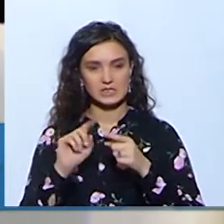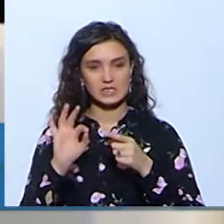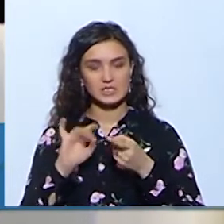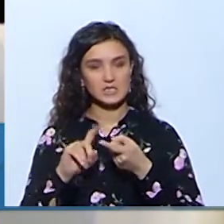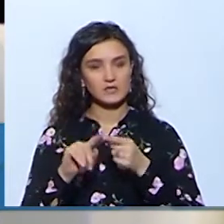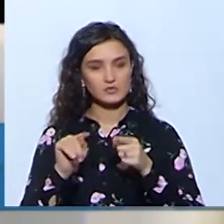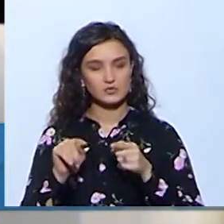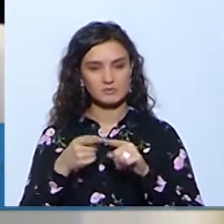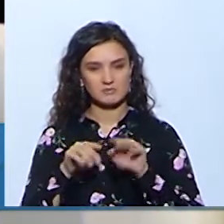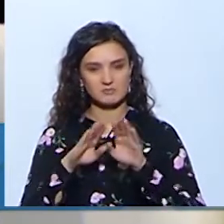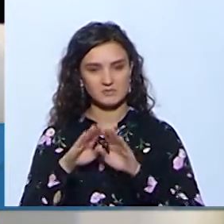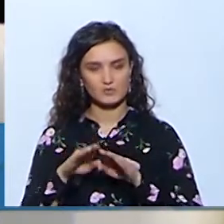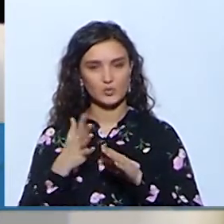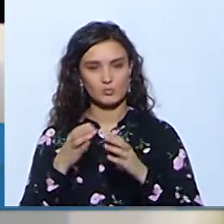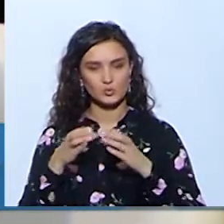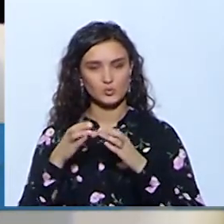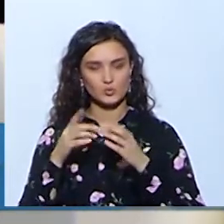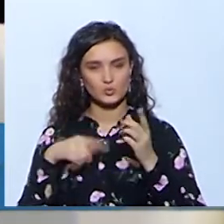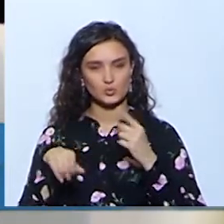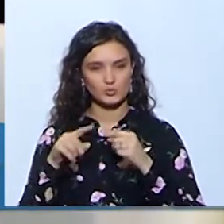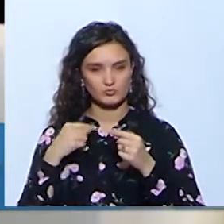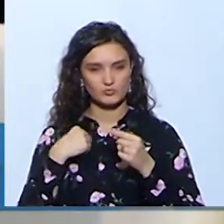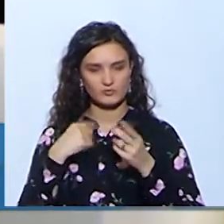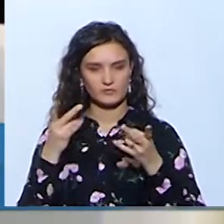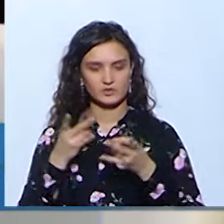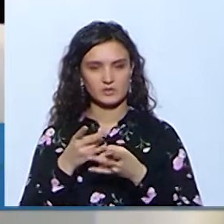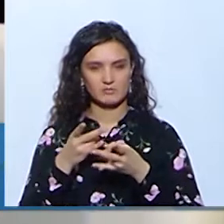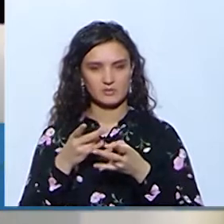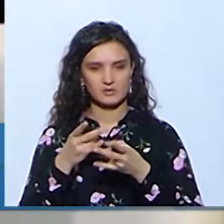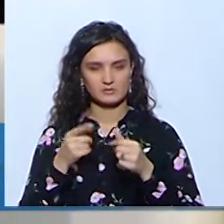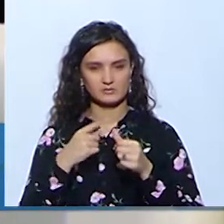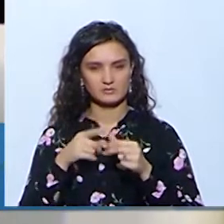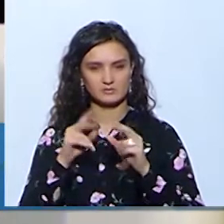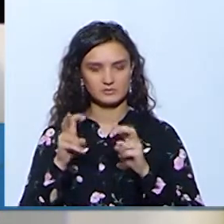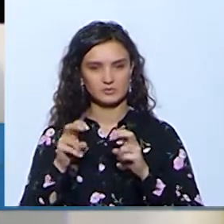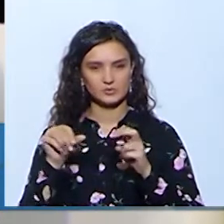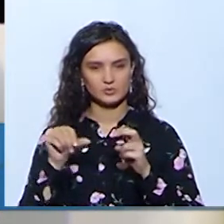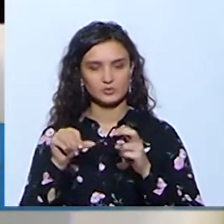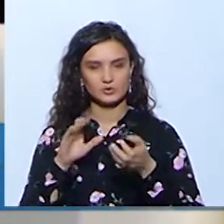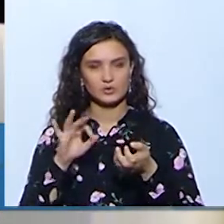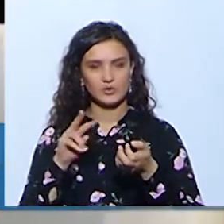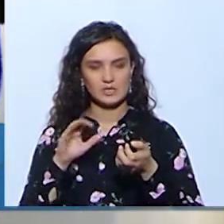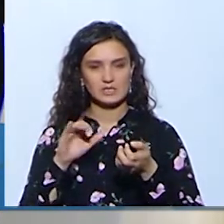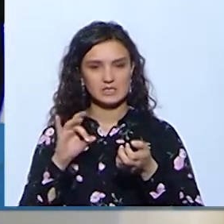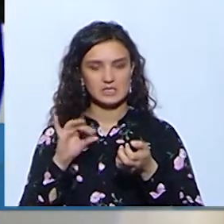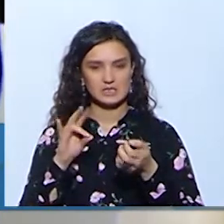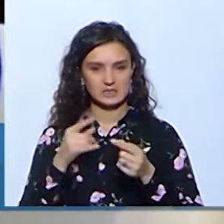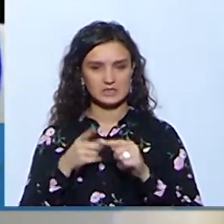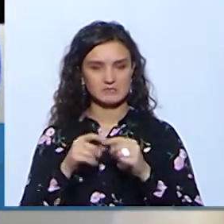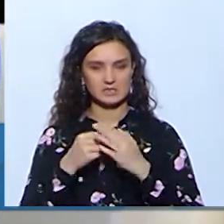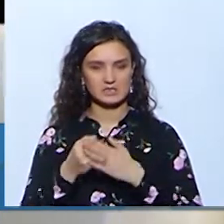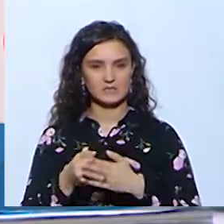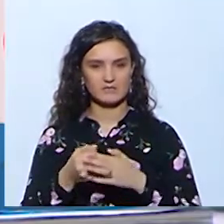დაკავშირებული? იმის მიხედვით, რომელ ჯგუფში ვდებით, ჩვენ გვჭირდება ეგრეთ წოდებული ცუდი ქოლესტეროლის გარკვეული დონის